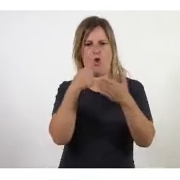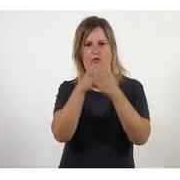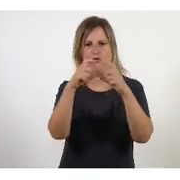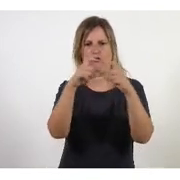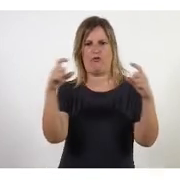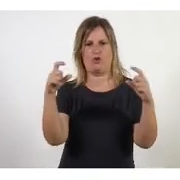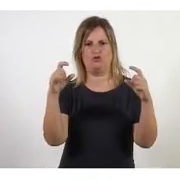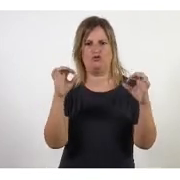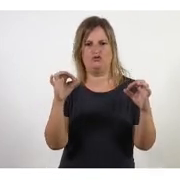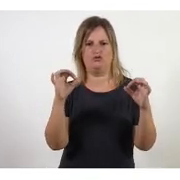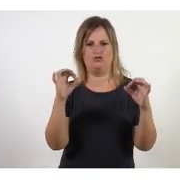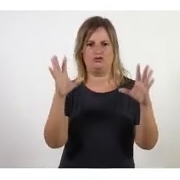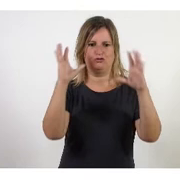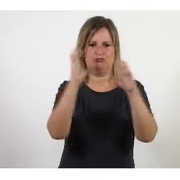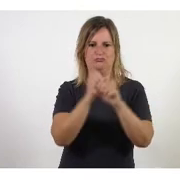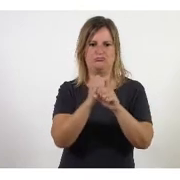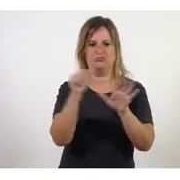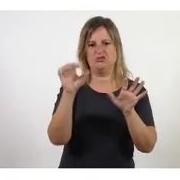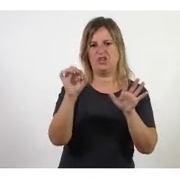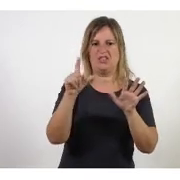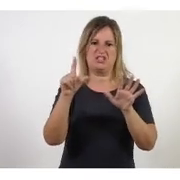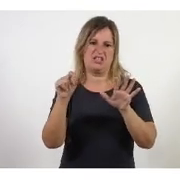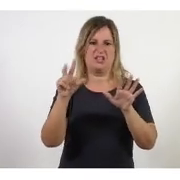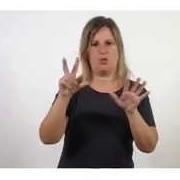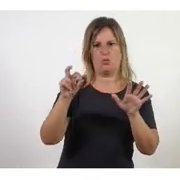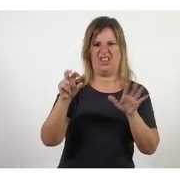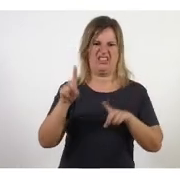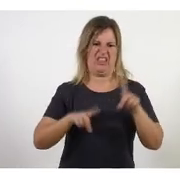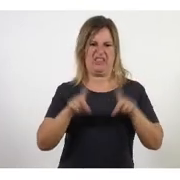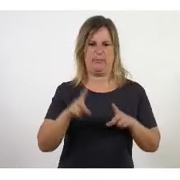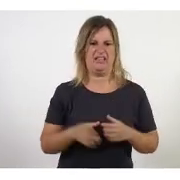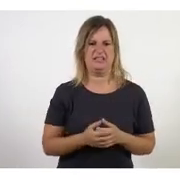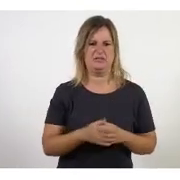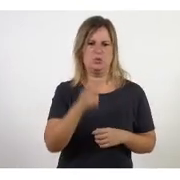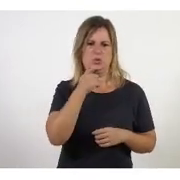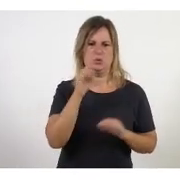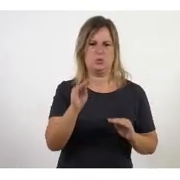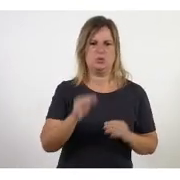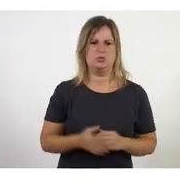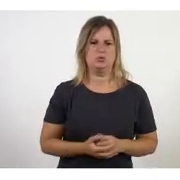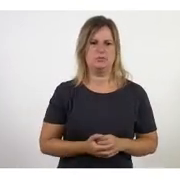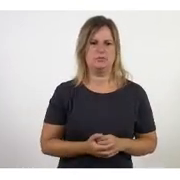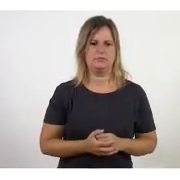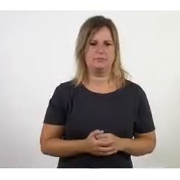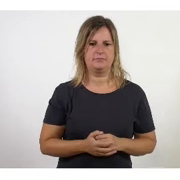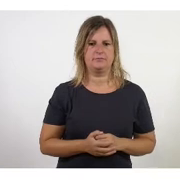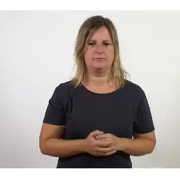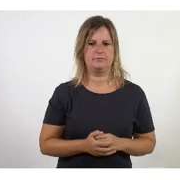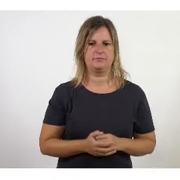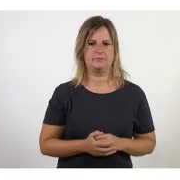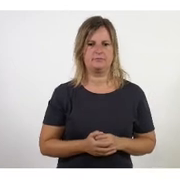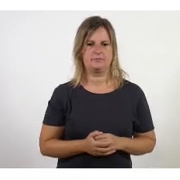opacitat, el 60, 70, 80, com us agradi a vosaltres. I, per